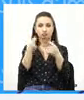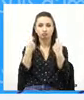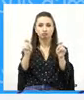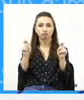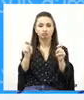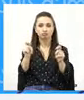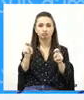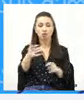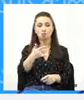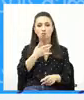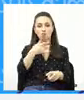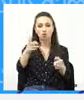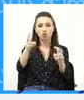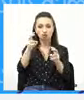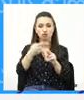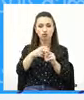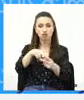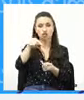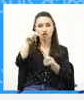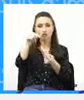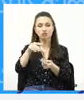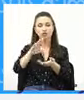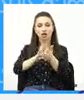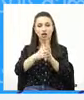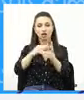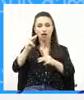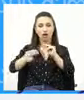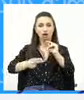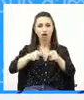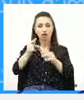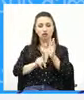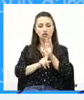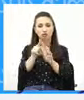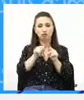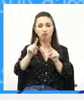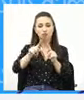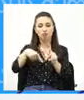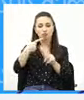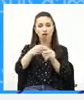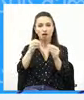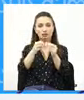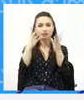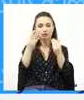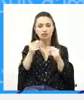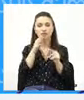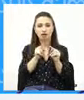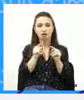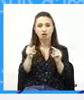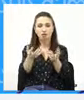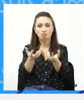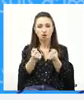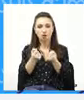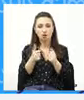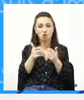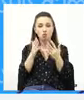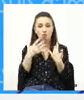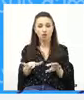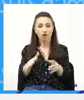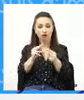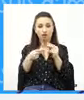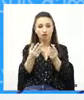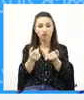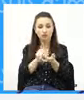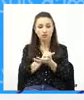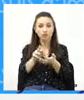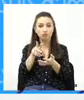რომელსაც მუნიციპალიტეტი შესაბამისი ხელშეკრულების გაფორმებიდან მომდევნო 10 დღის განმავლობაში მიიღებს. როგორც კი მოხდება